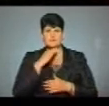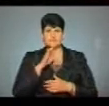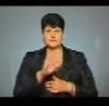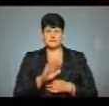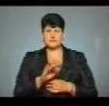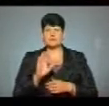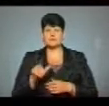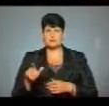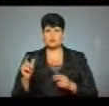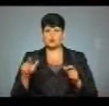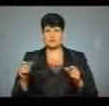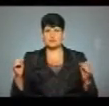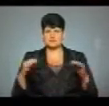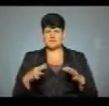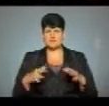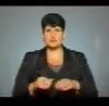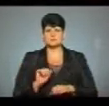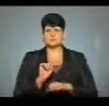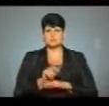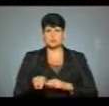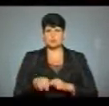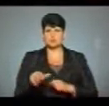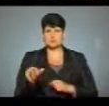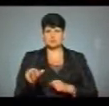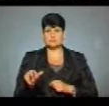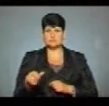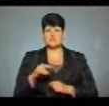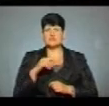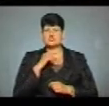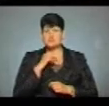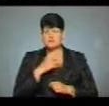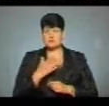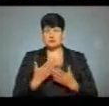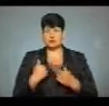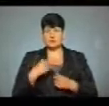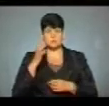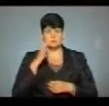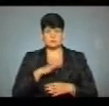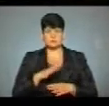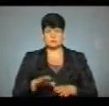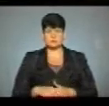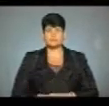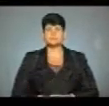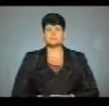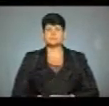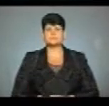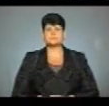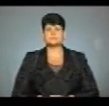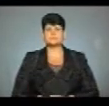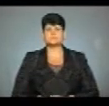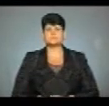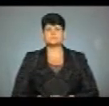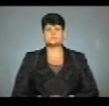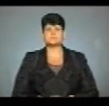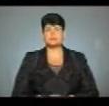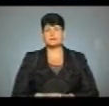збирати людей і будемо перекривати трасу на Чернівці, бо якщо нас не прислухаються. Любов Гадомська, Андрій Бодак. Новини